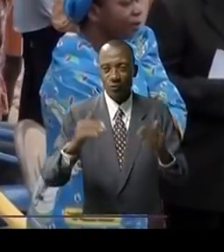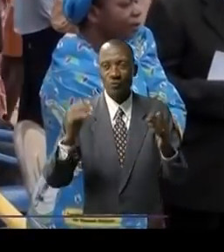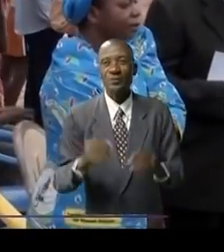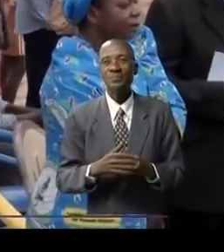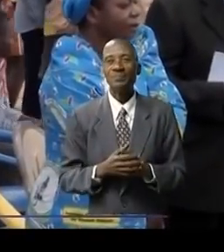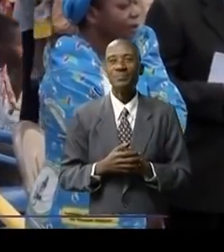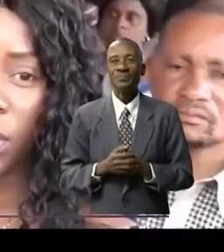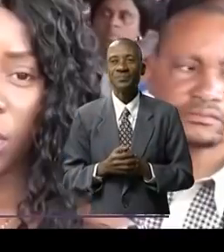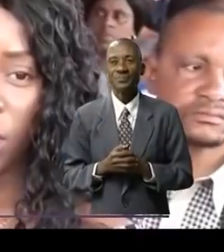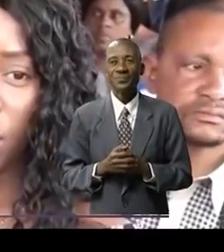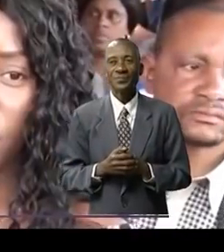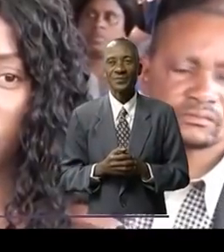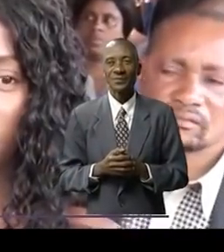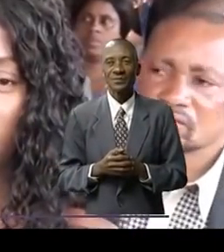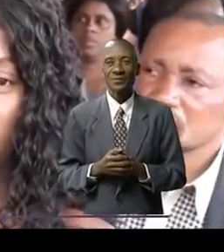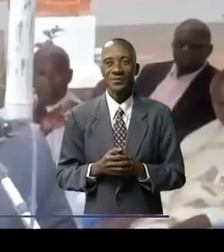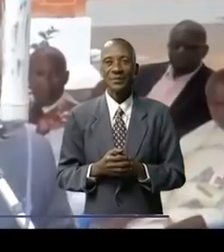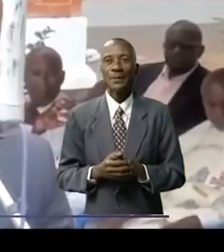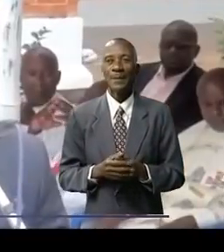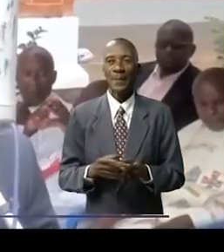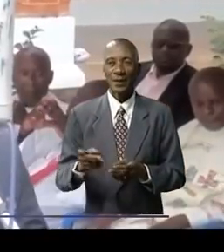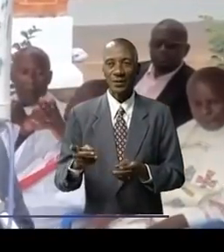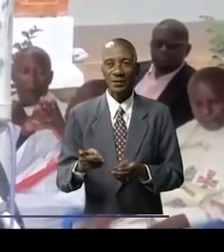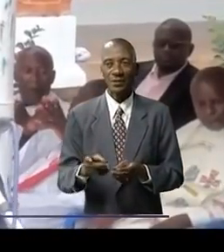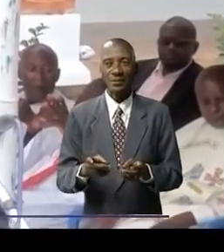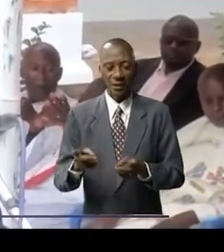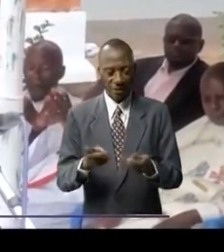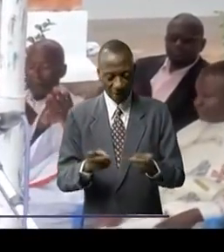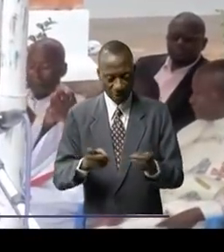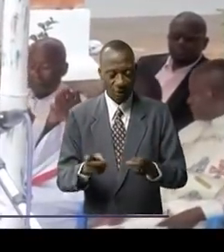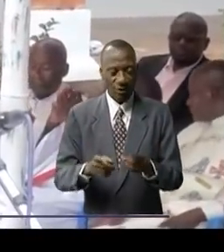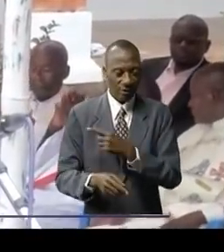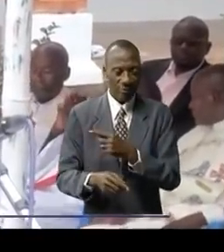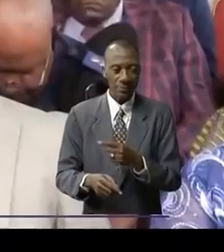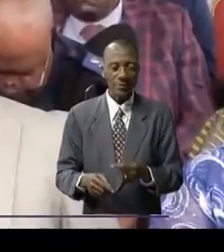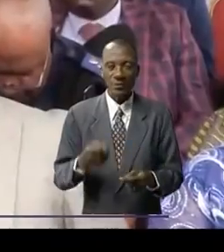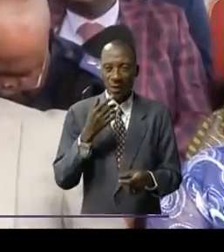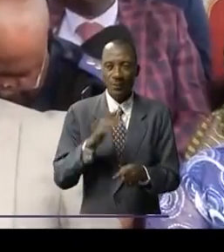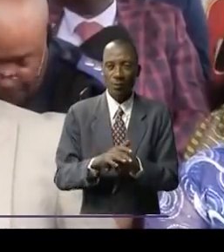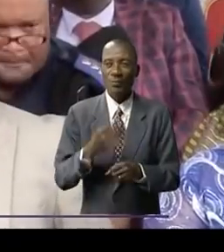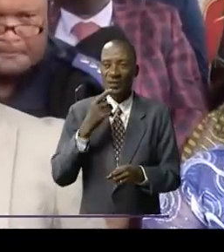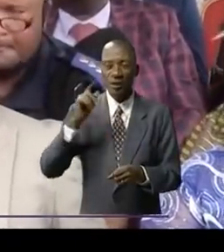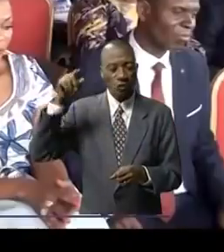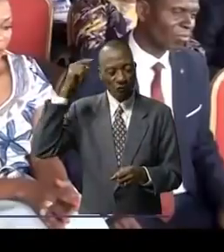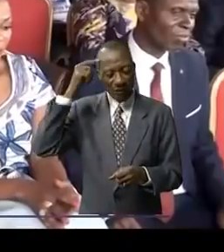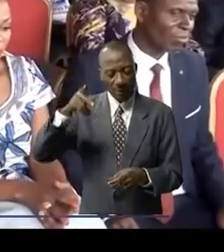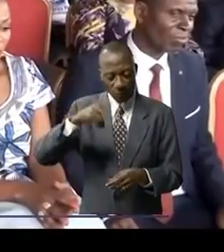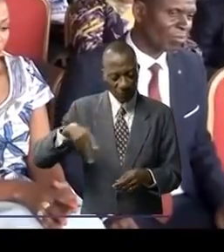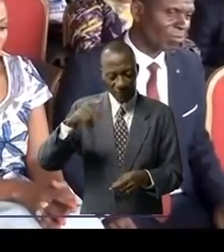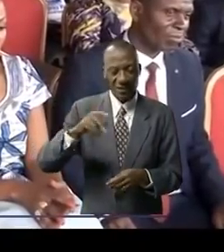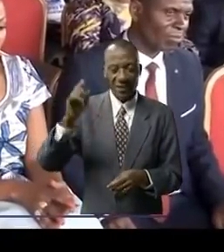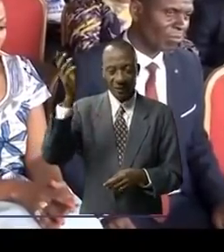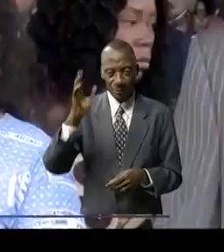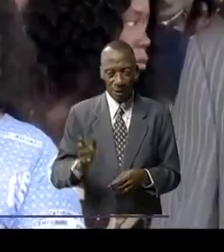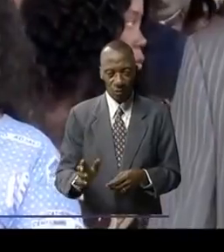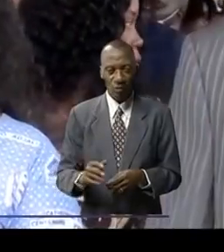l'une des préoccupations, directeur de cet alma mater, Justin Luemba Makoso a promis que le gouvernement provincial du Congo central ne lésinera